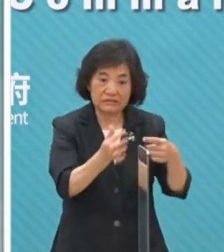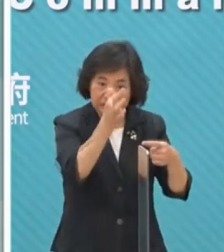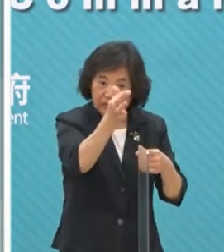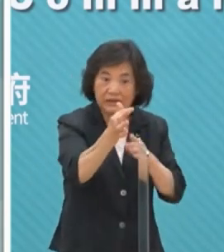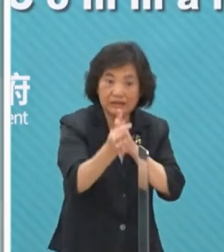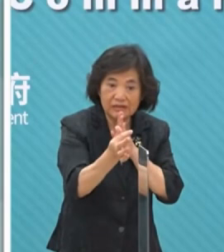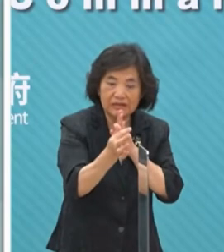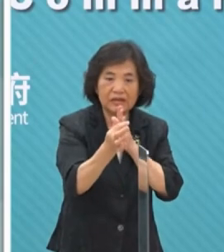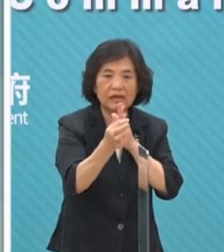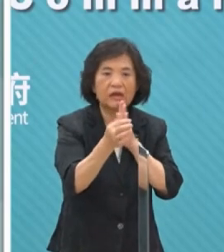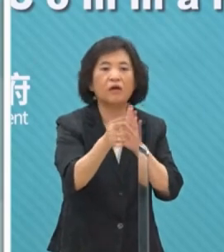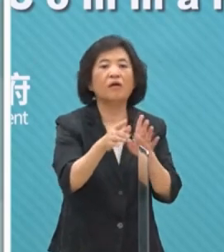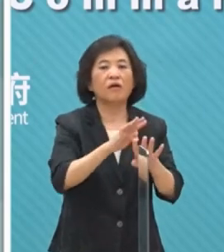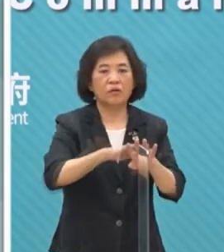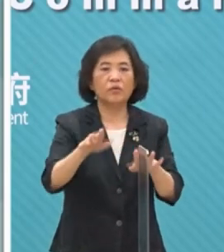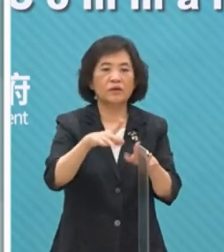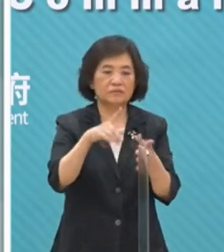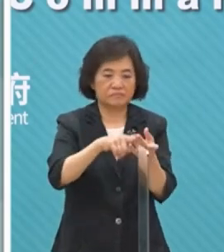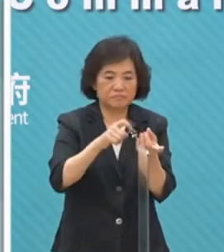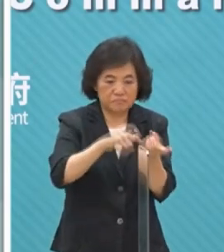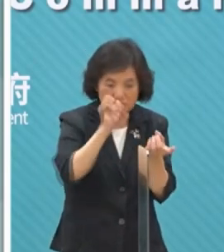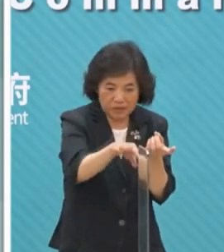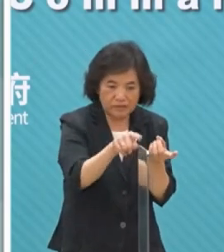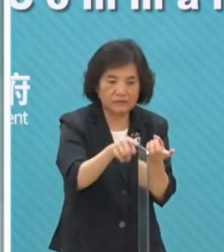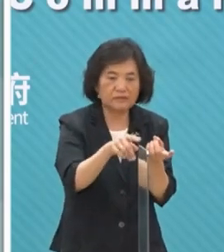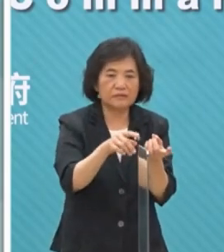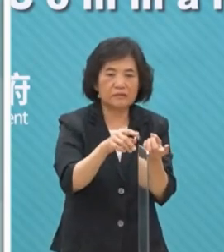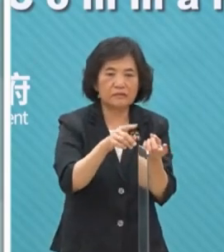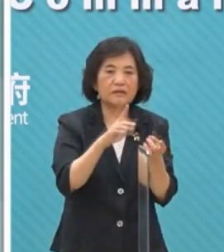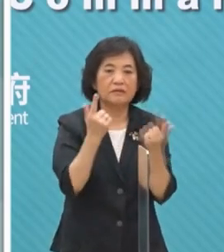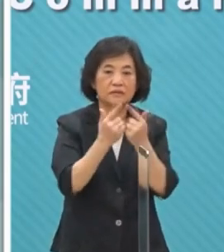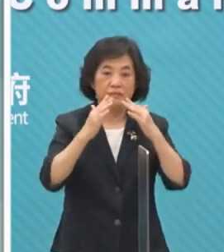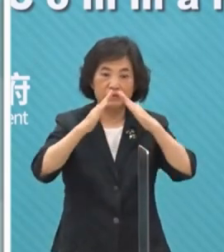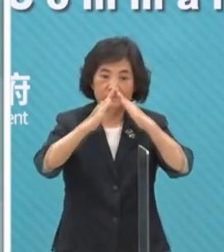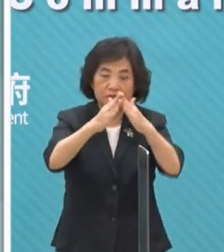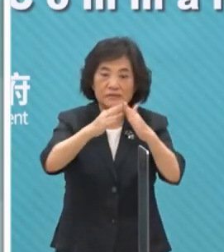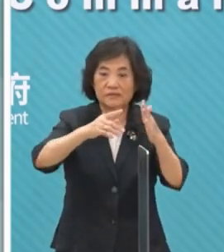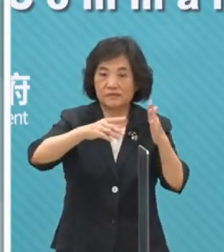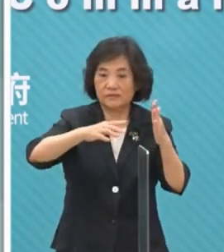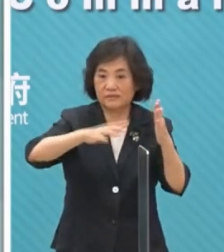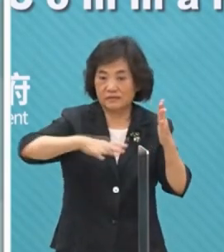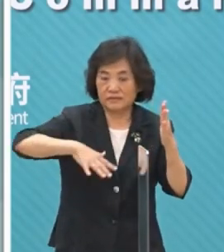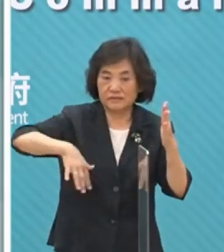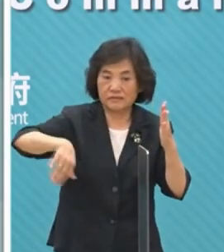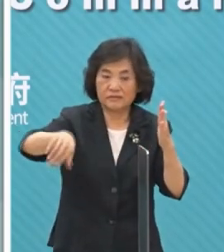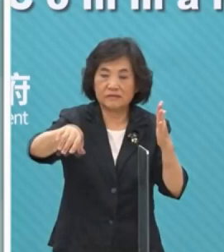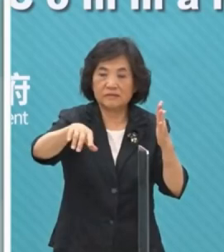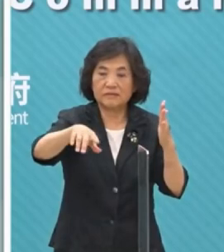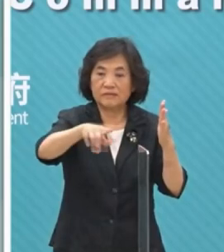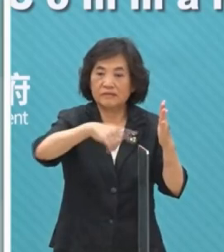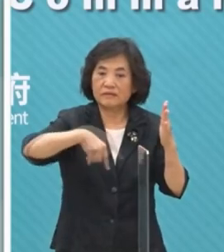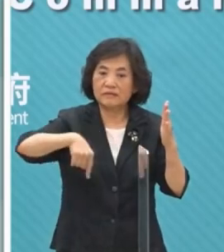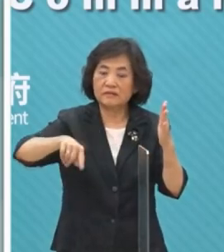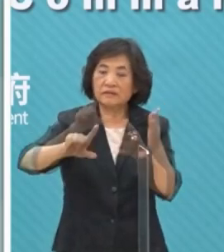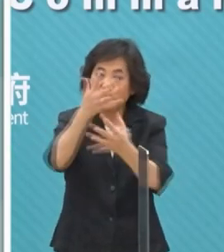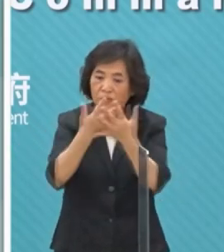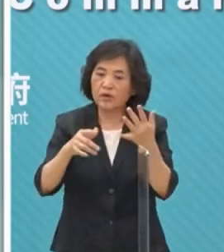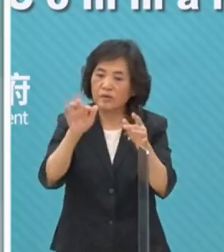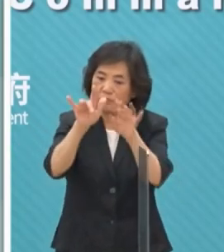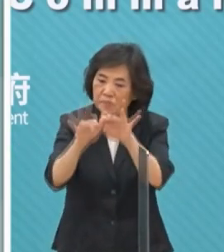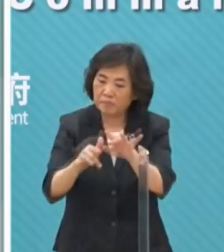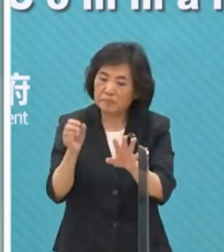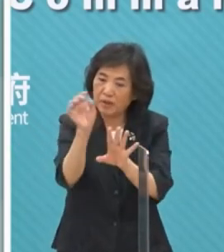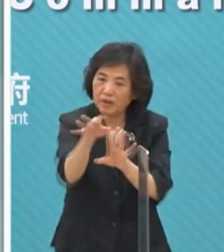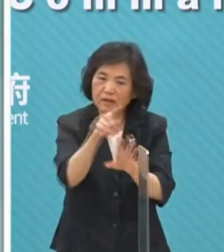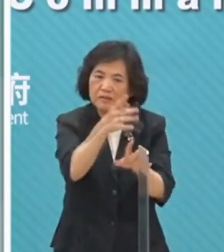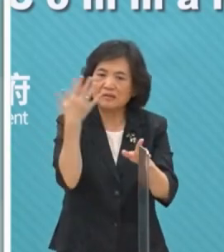阳性的时候，也会同时收到一份简讯，就让台北市的网到台北市的相关的平台，我们去上网去登录你